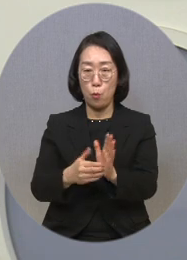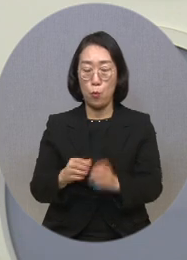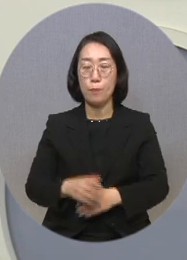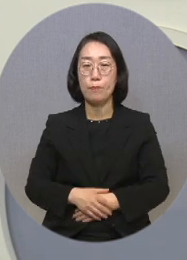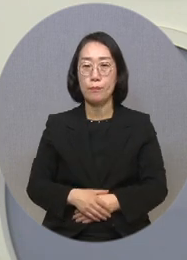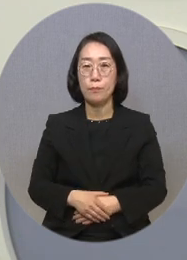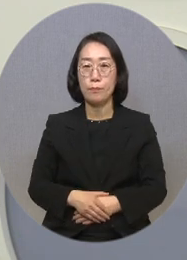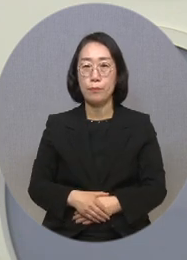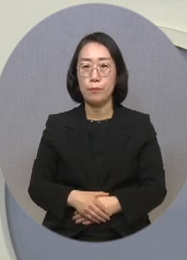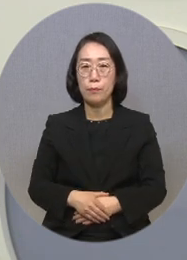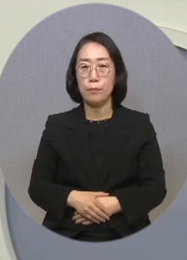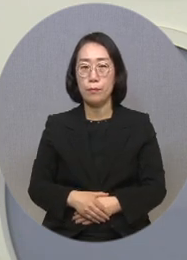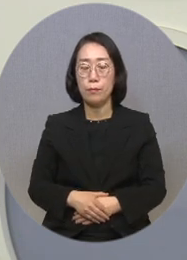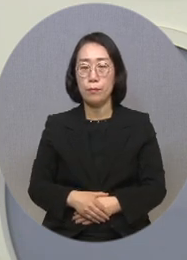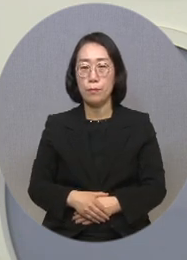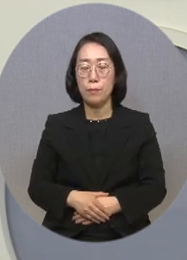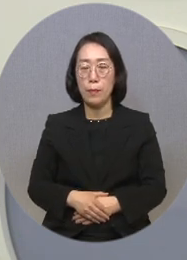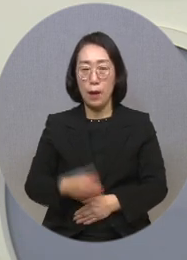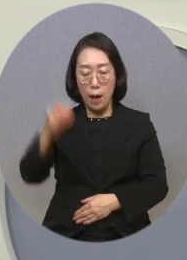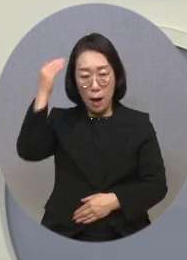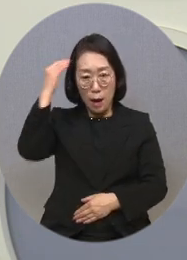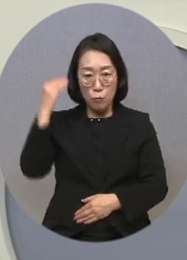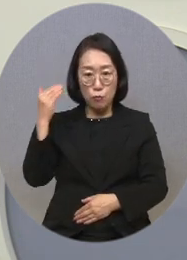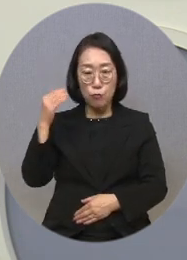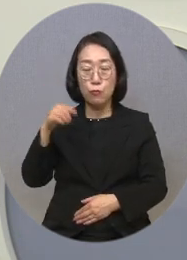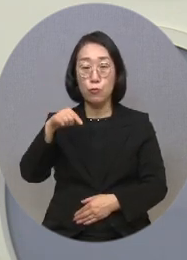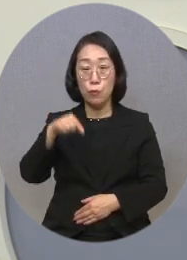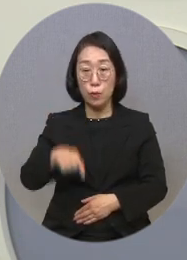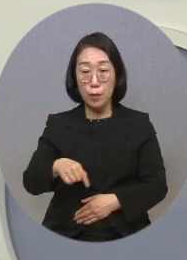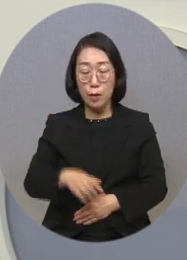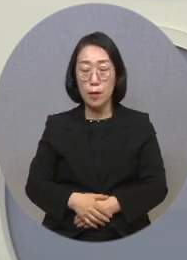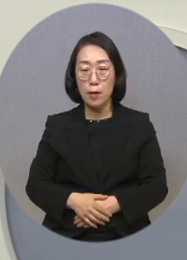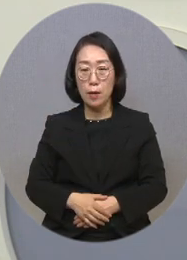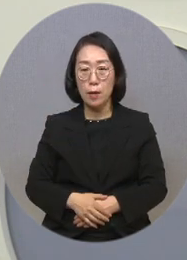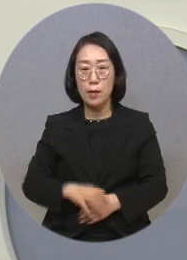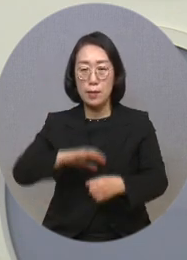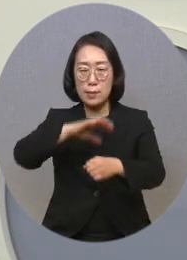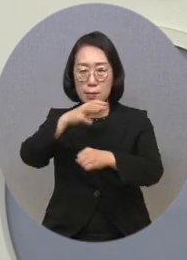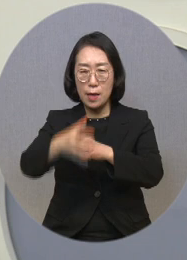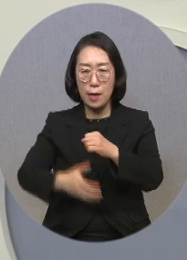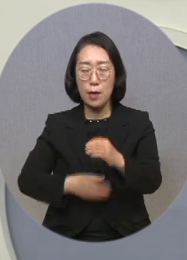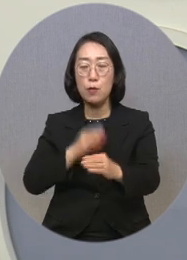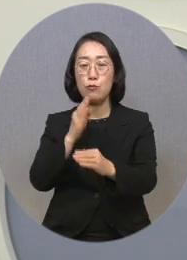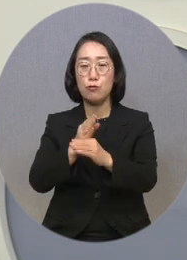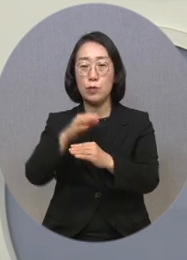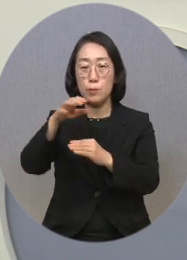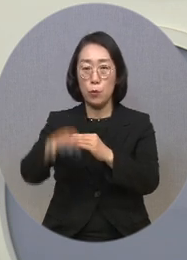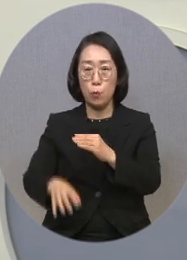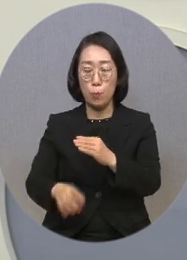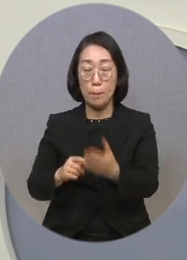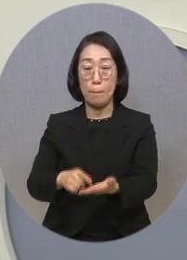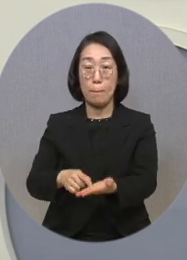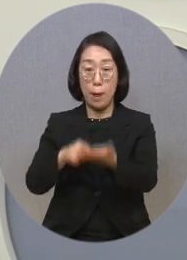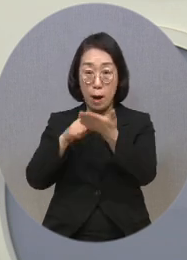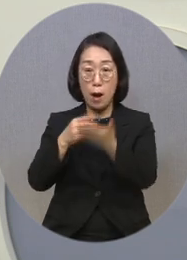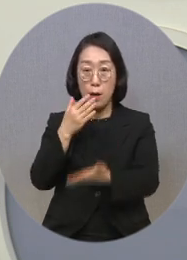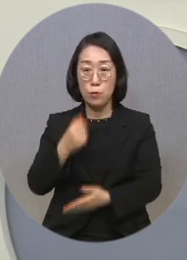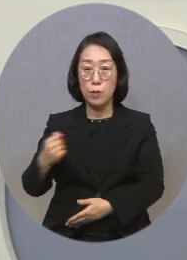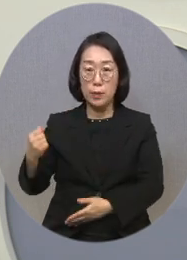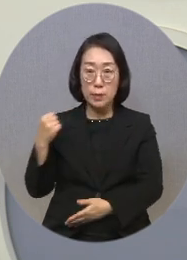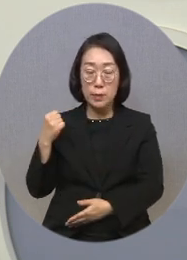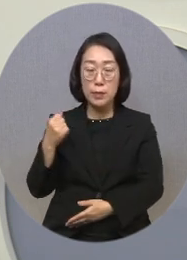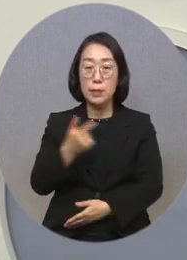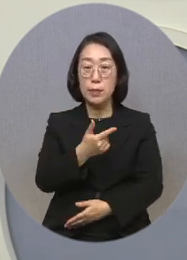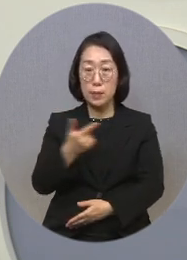하여튼 우리네 한반도가 남북의 평화를 이루면 세계 중심이 될 수 있는 그러한 큰 기운을 가지고